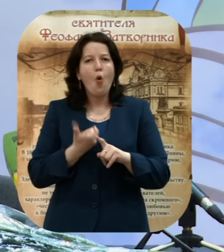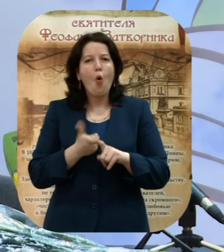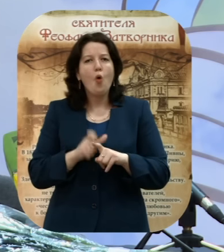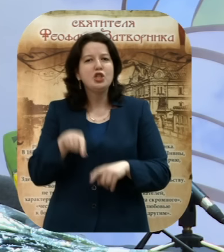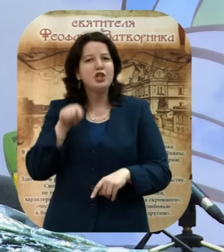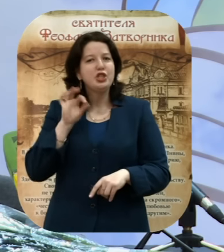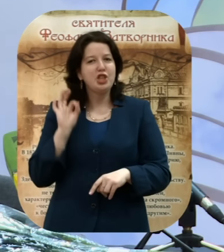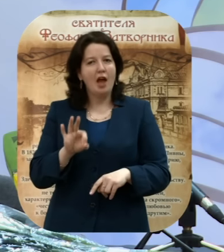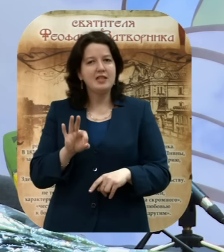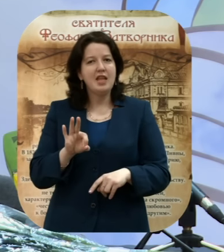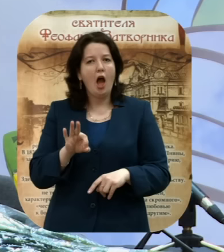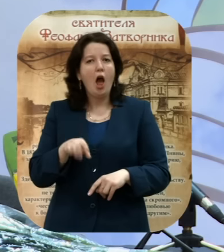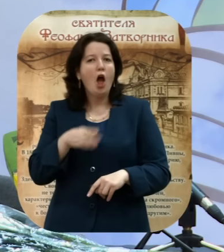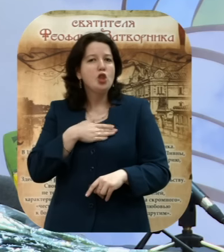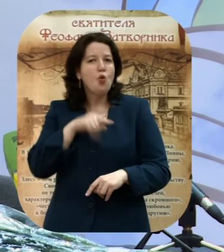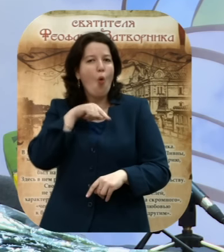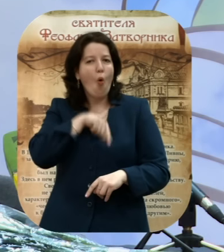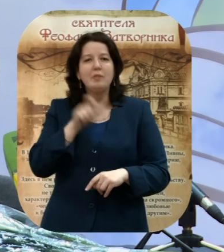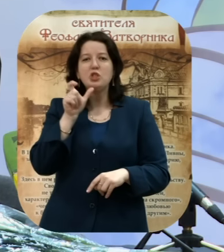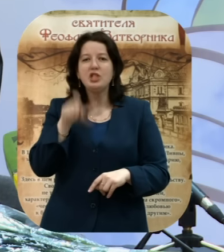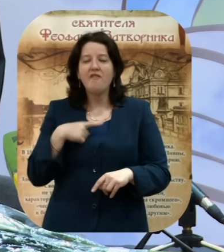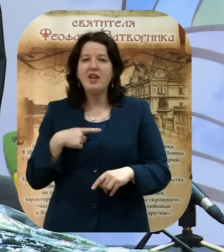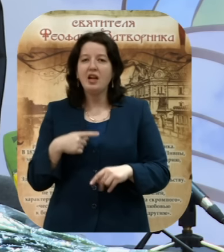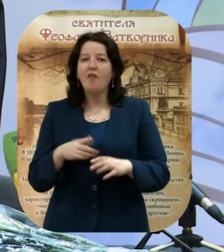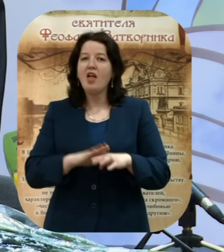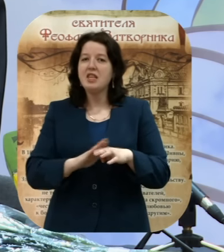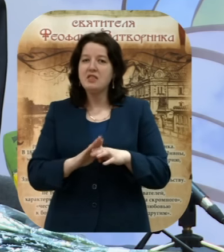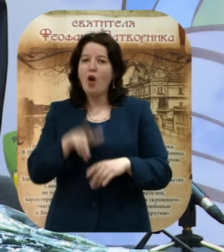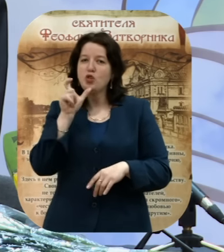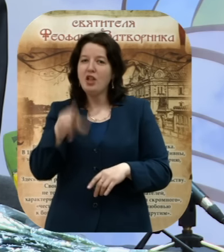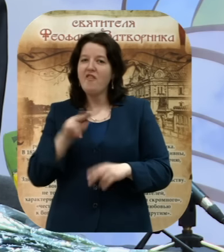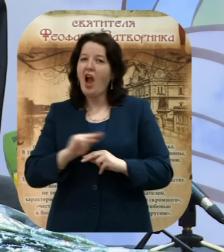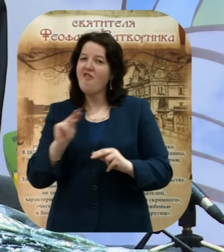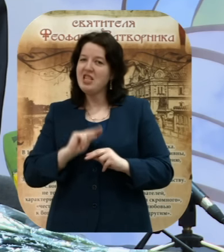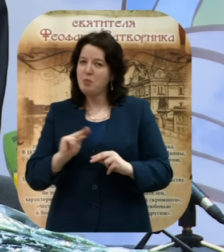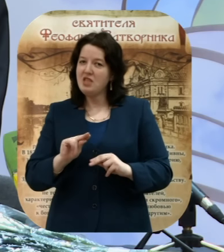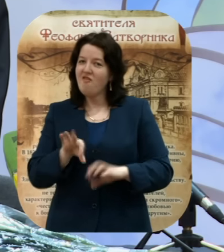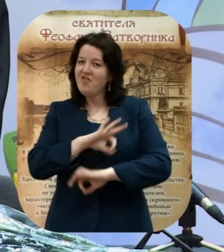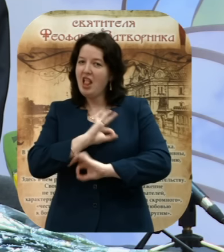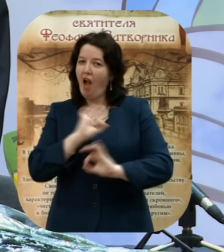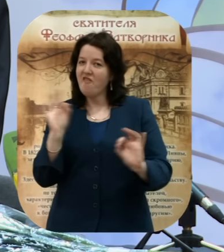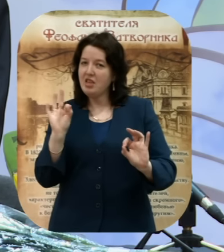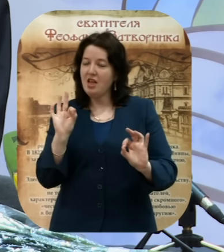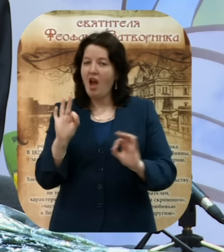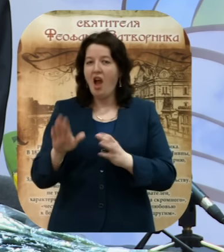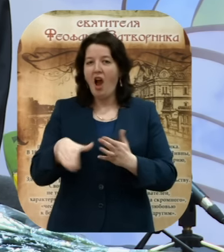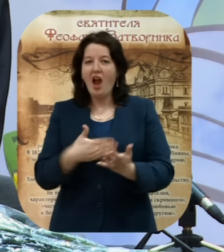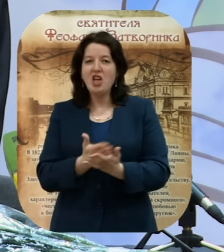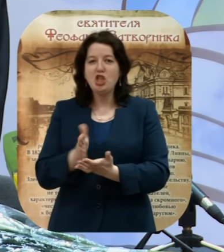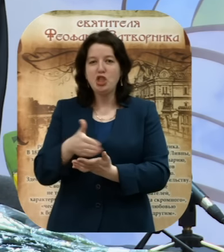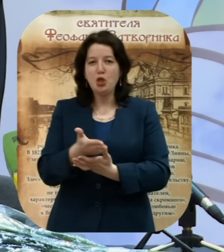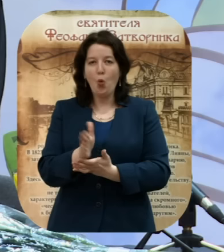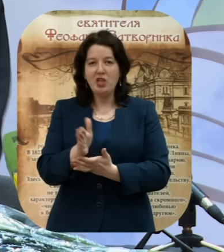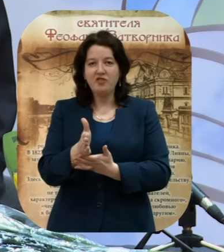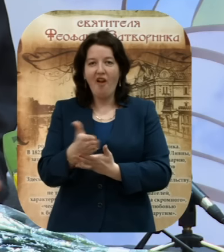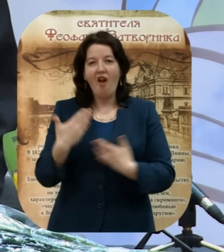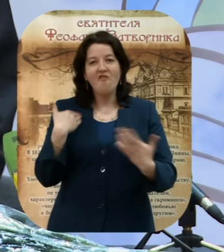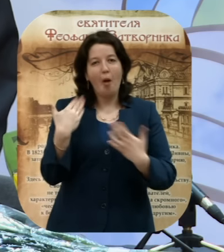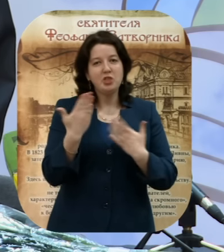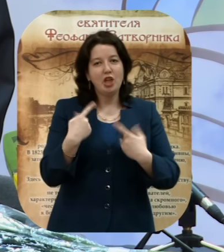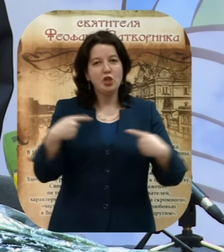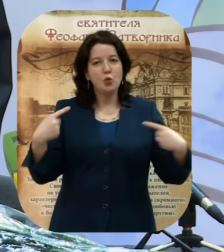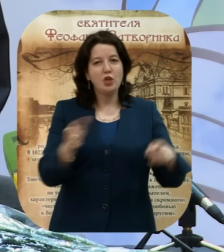духовным человеком называют человека воспитанного, великолепно, так сказать, ориентирующегося в общении